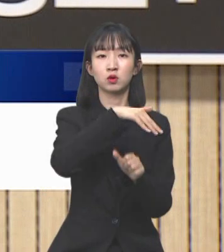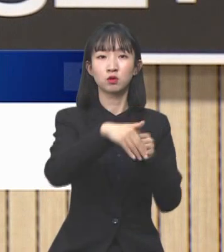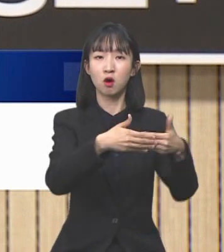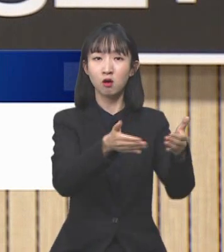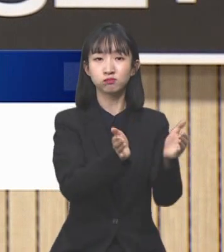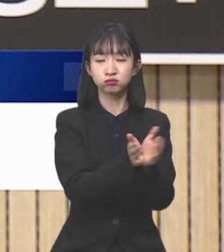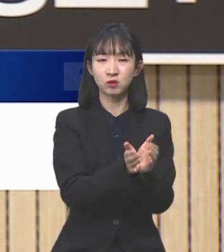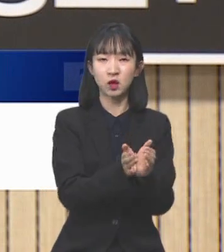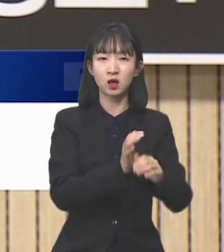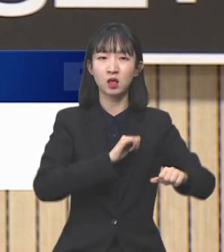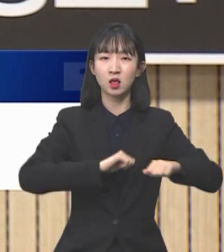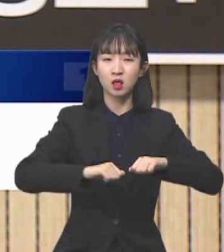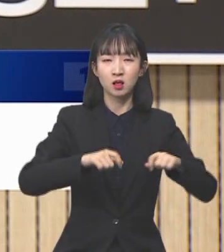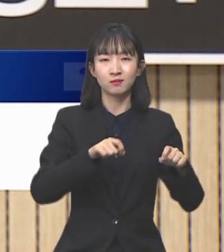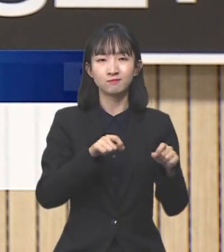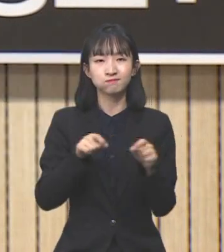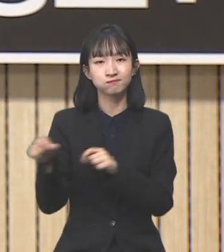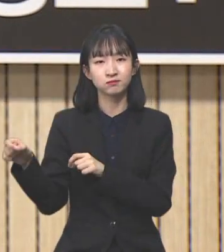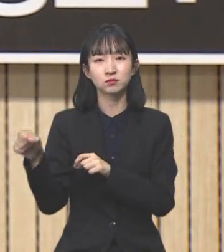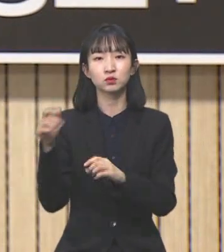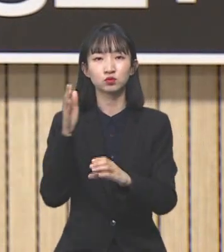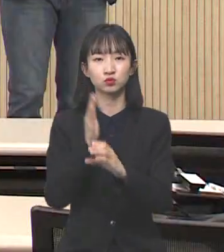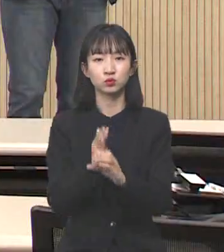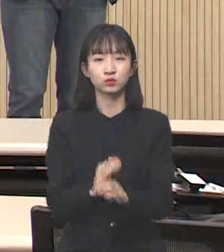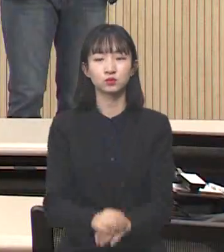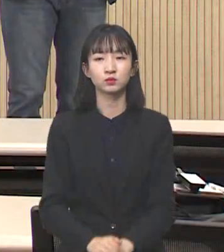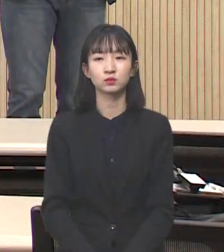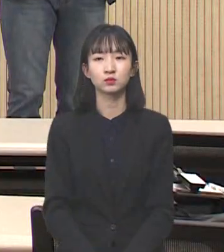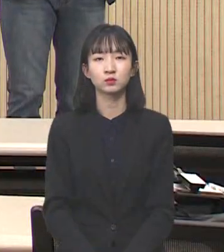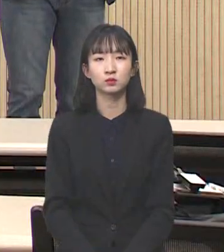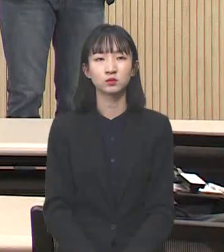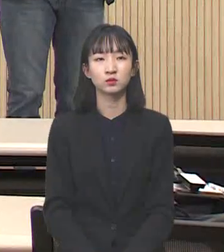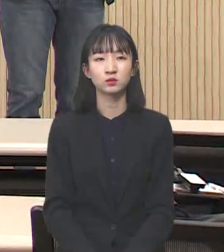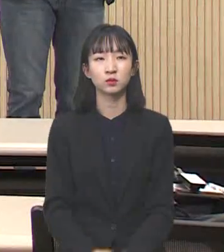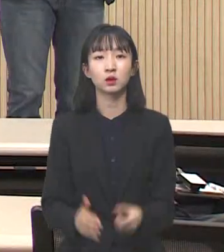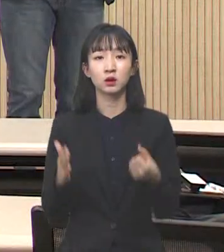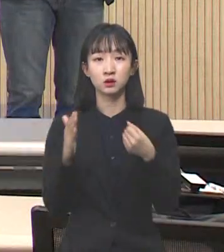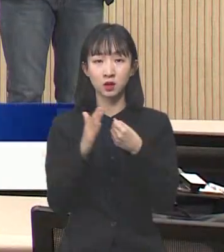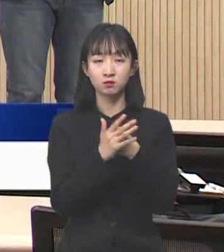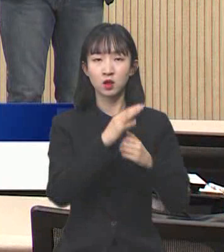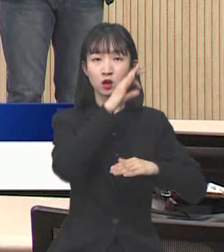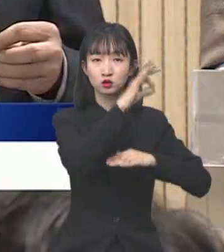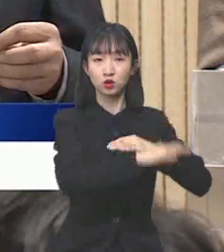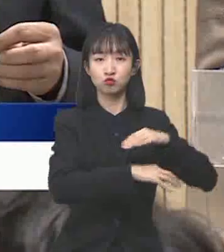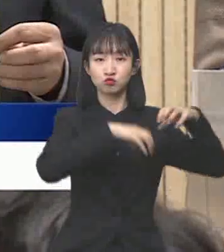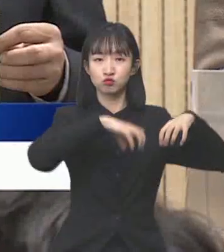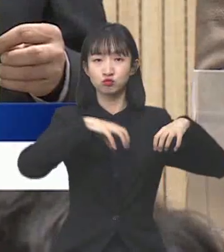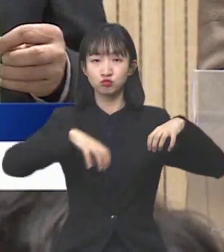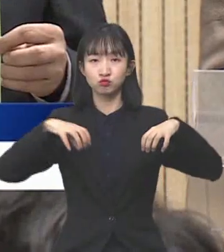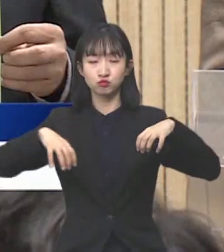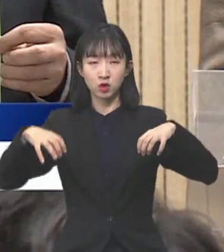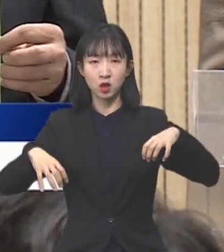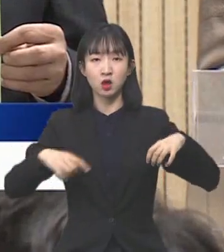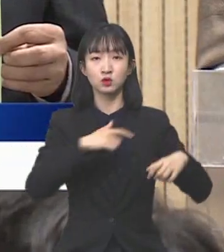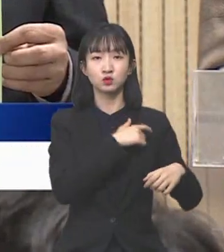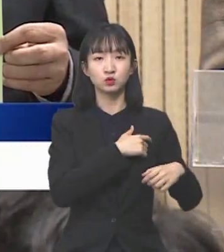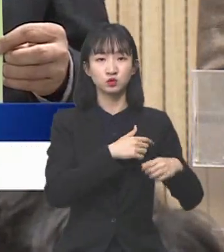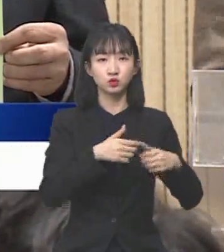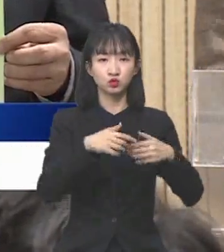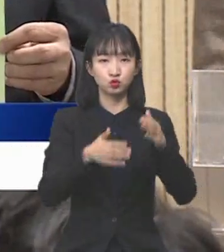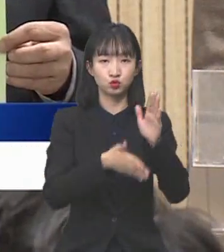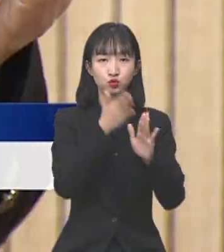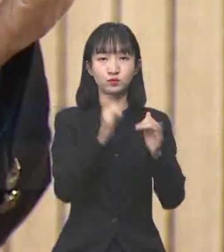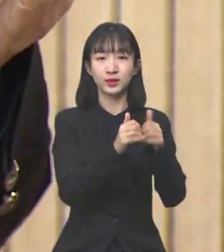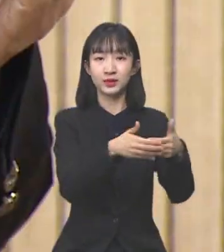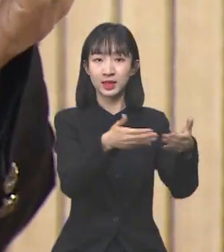위조 차별 이 있지 않고 있는 한 상황입니다 이에 서고 지역 13개 주민 단체가 주도권 메리지